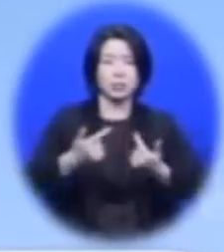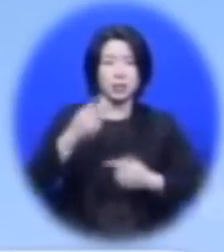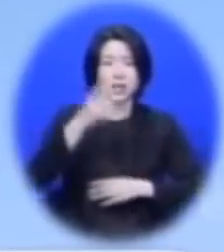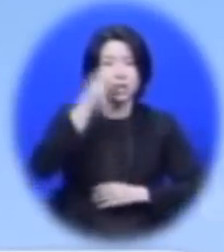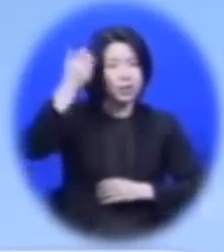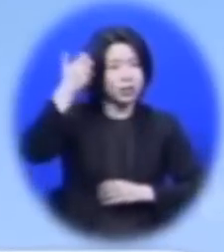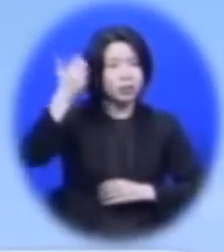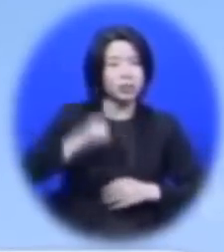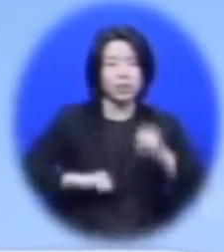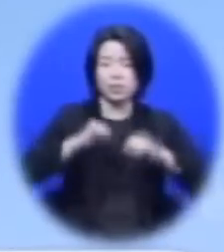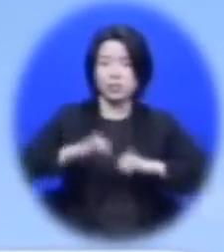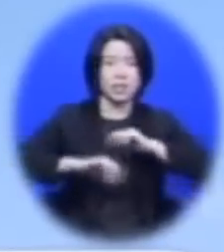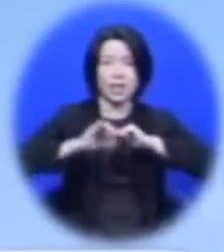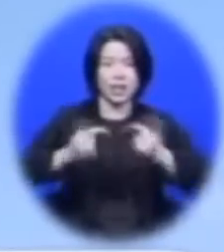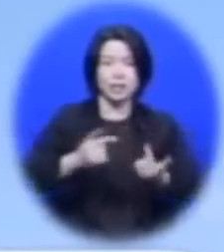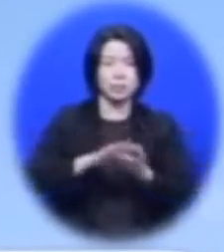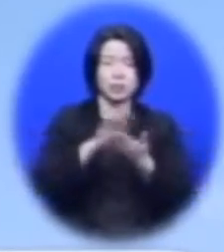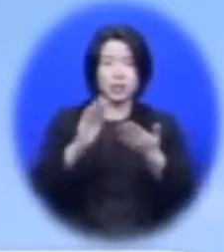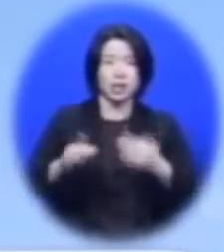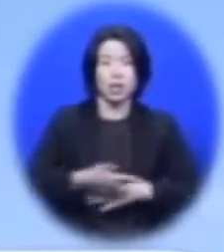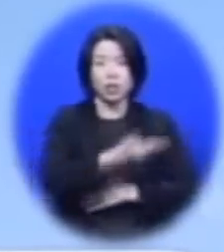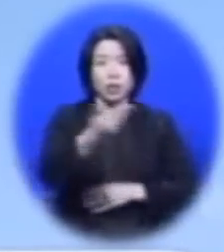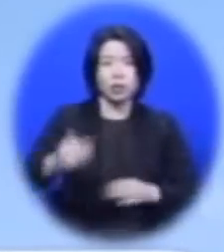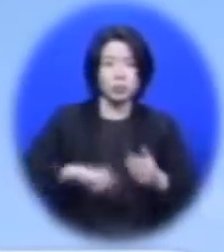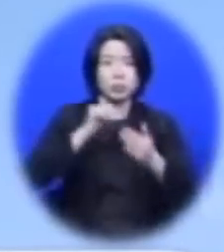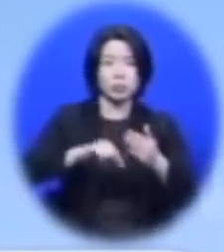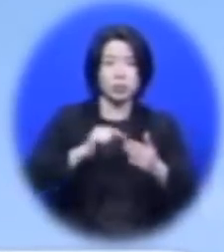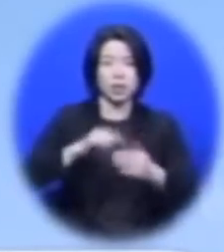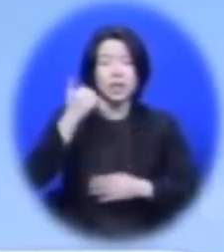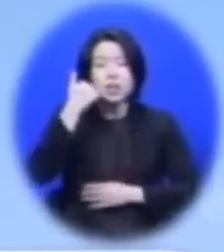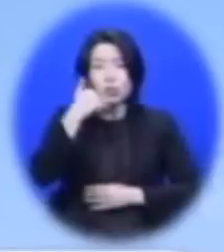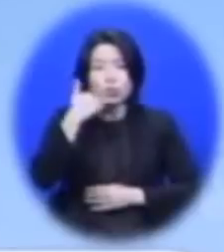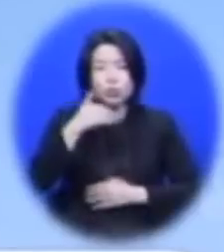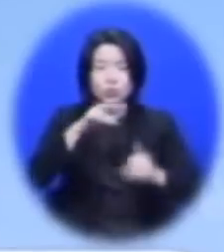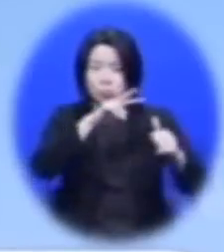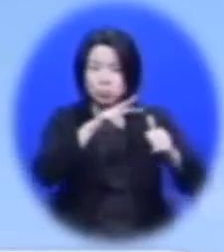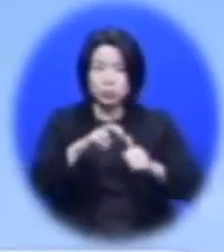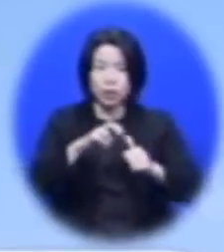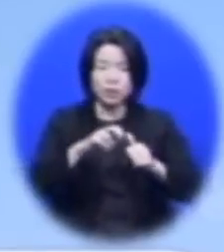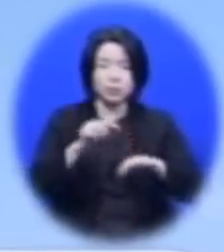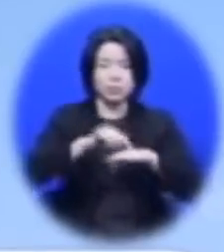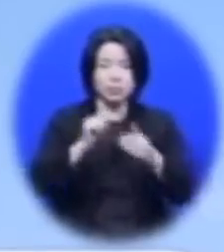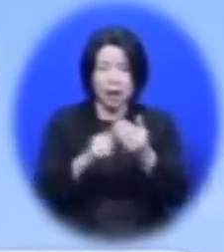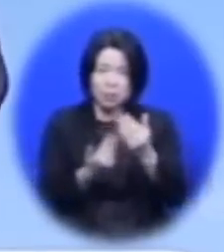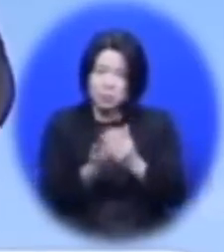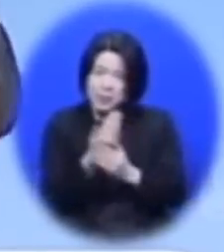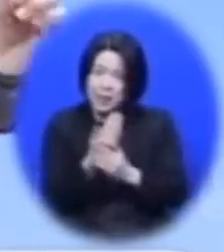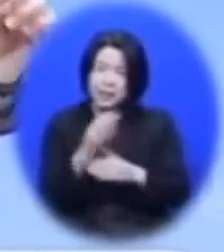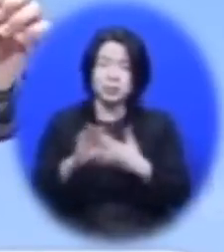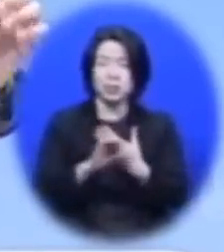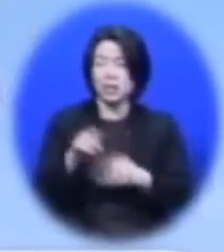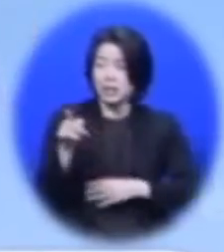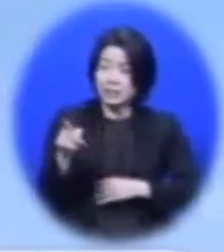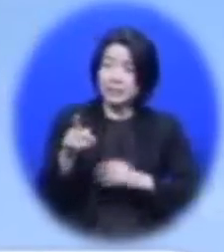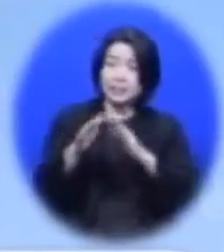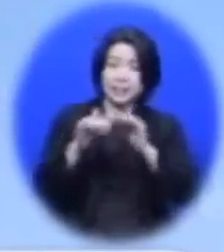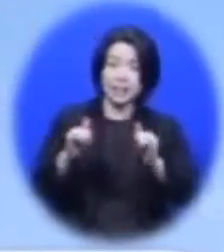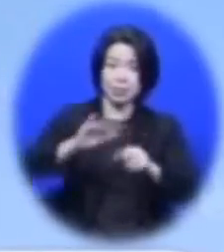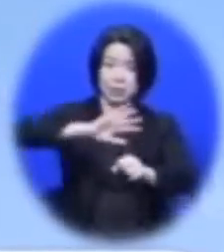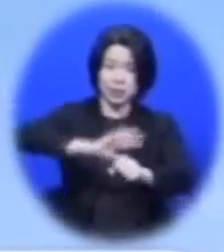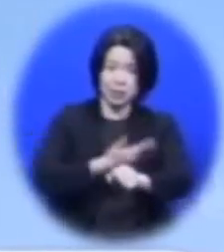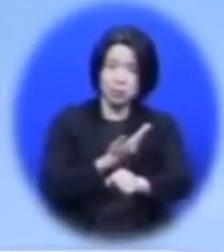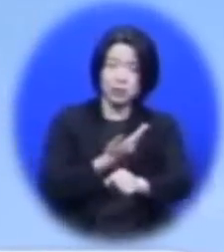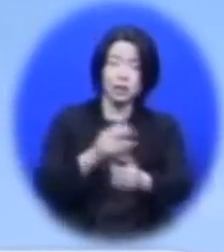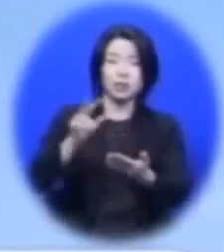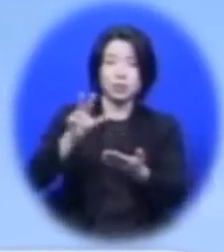역사가 아닙니다. 여러분 속에 누구를 미워하는 마음이 일어날 때 그 사람이 잘못한 것과 전혀